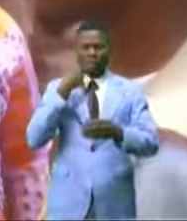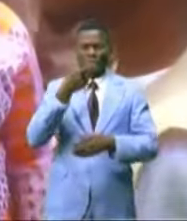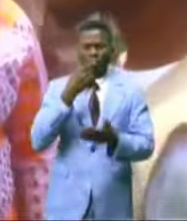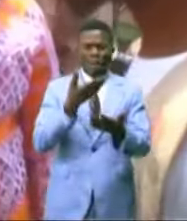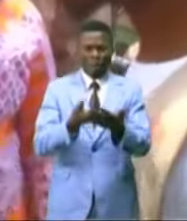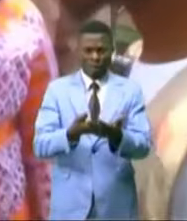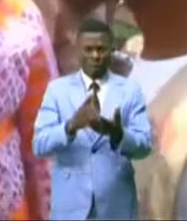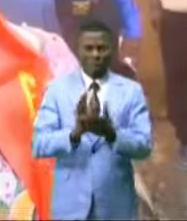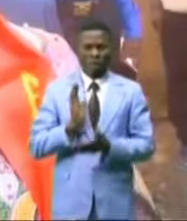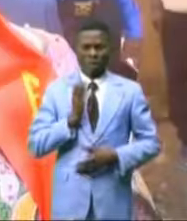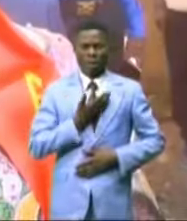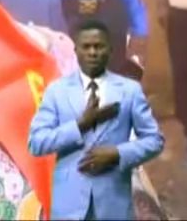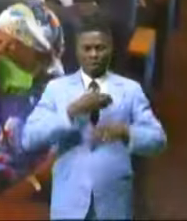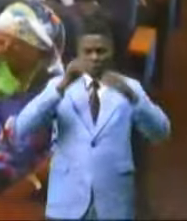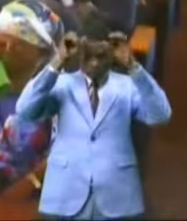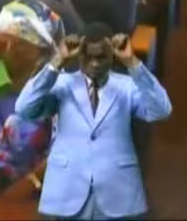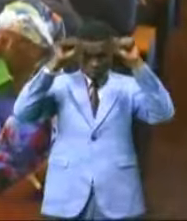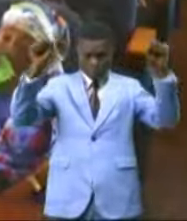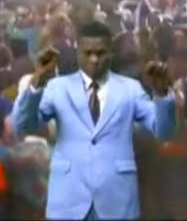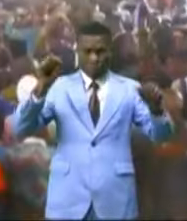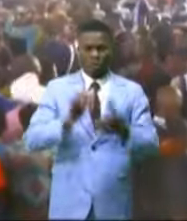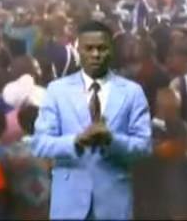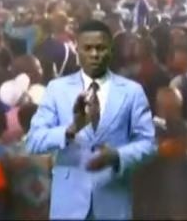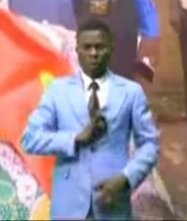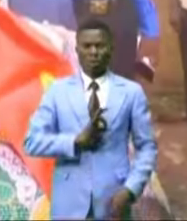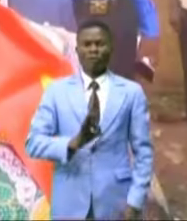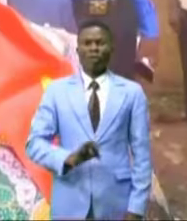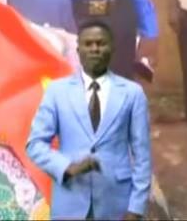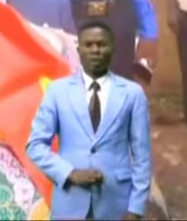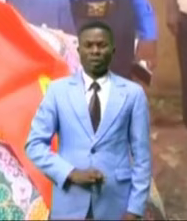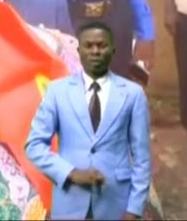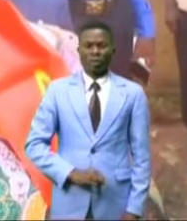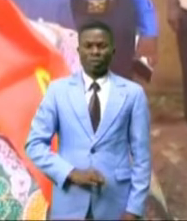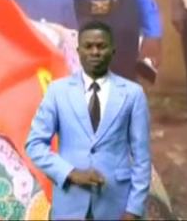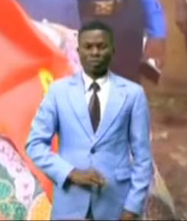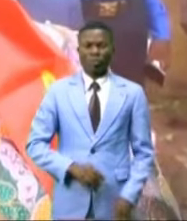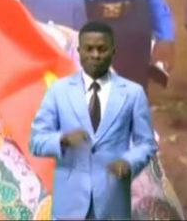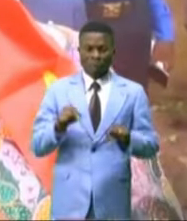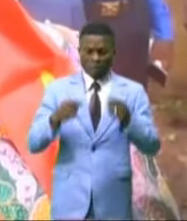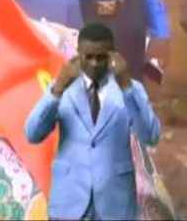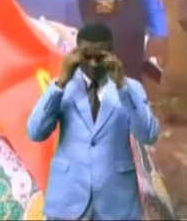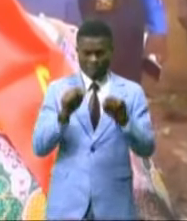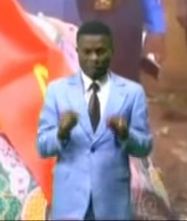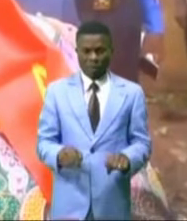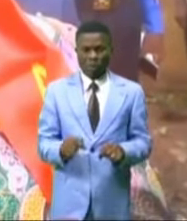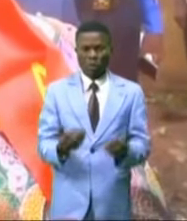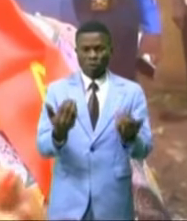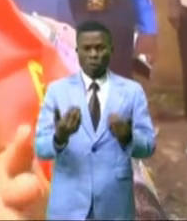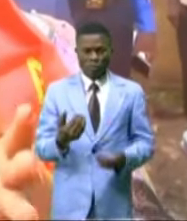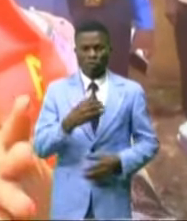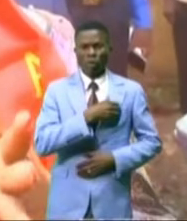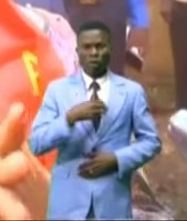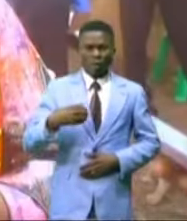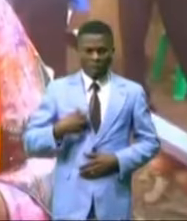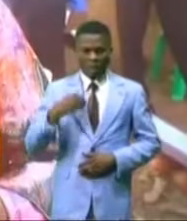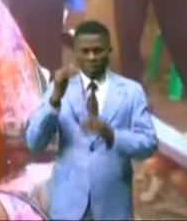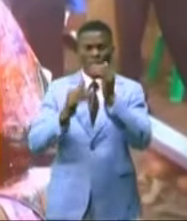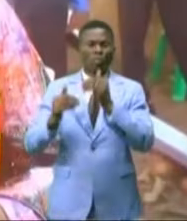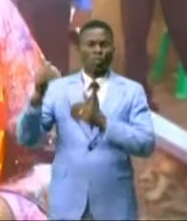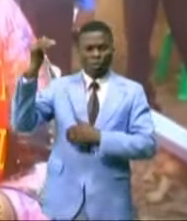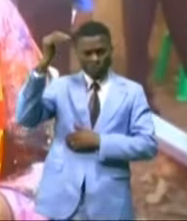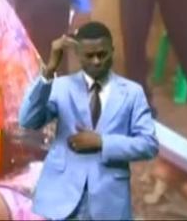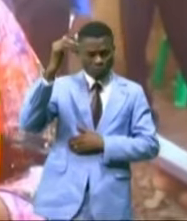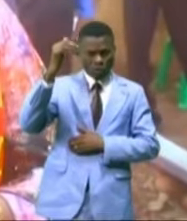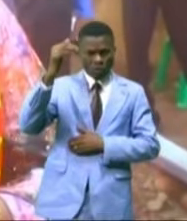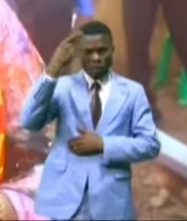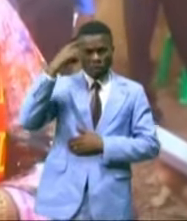président le président Félix antoeked il a dit cette fois-ci nous voulons que les femmes soient sur terrain pour qu'il